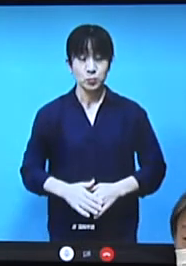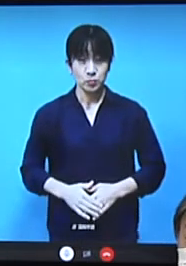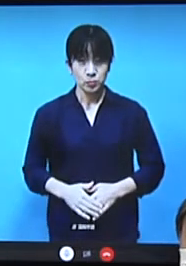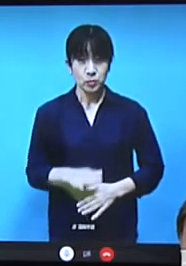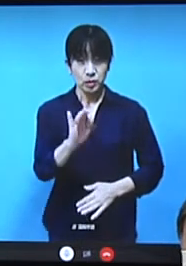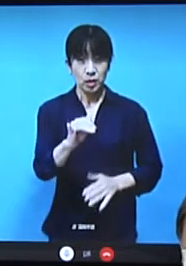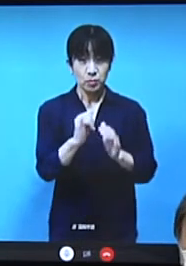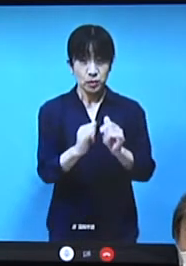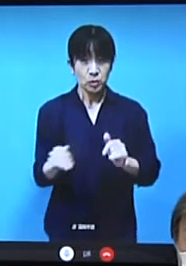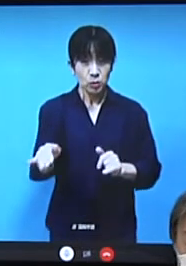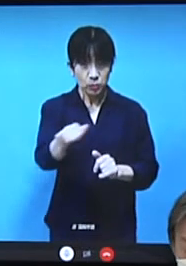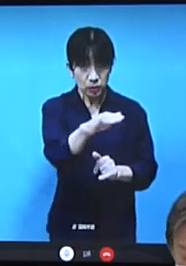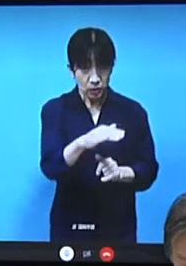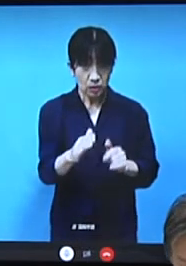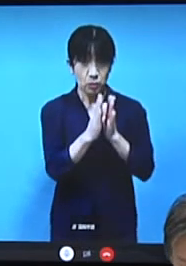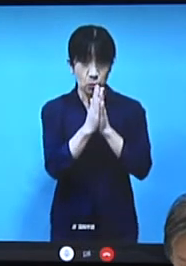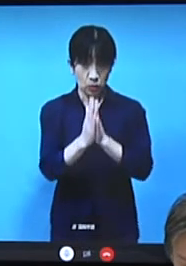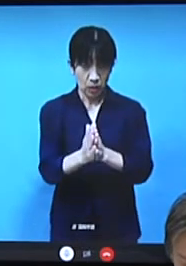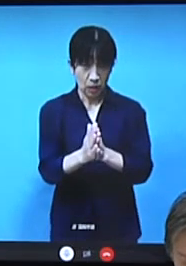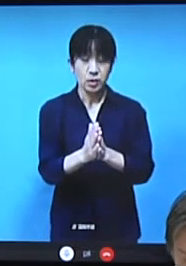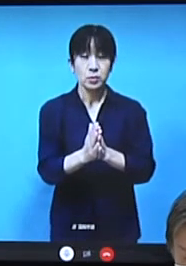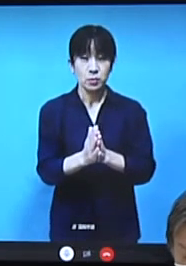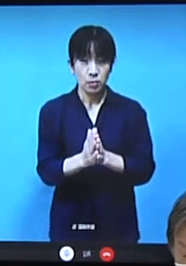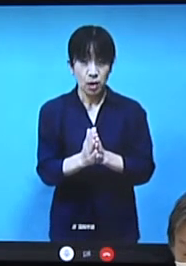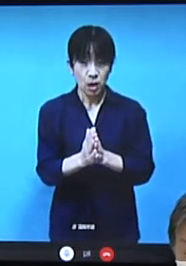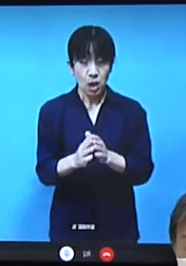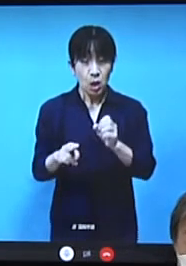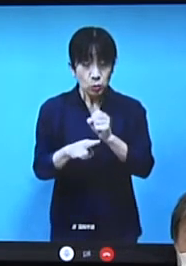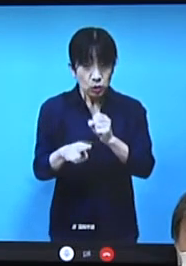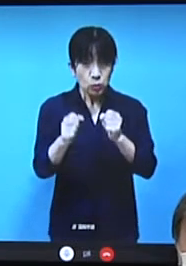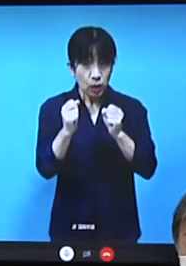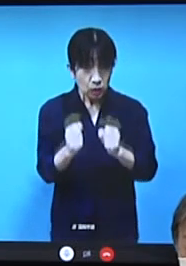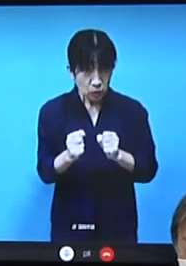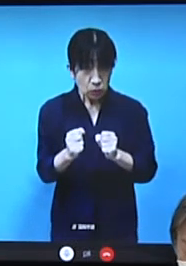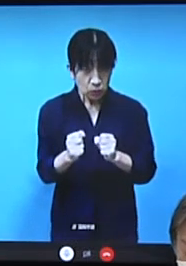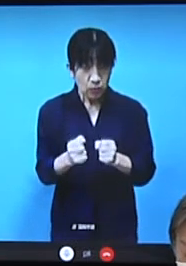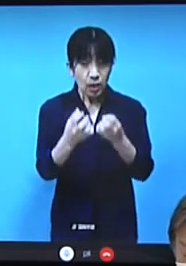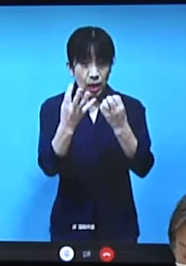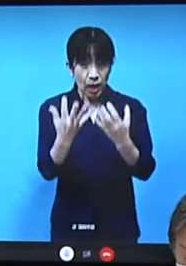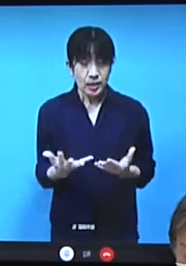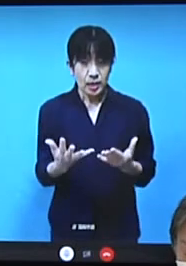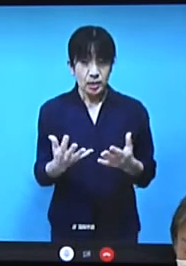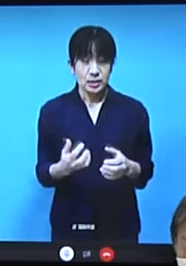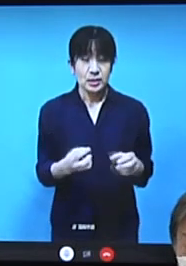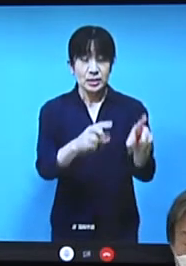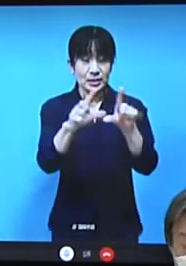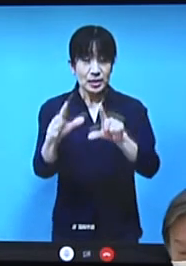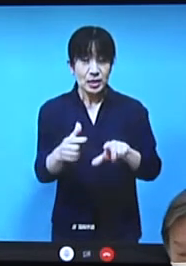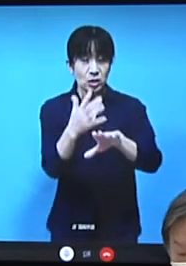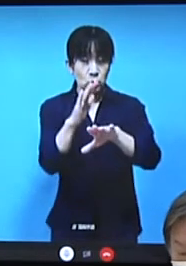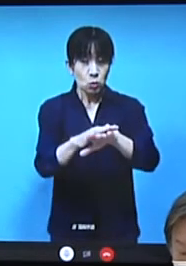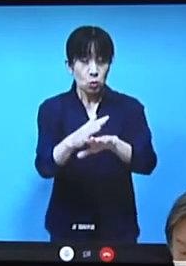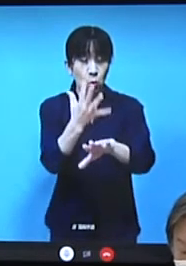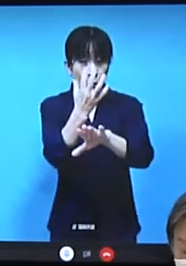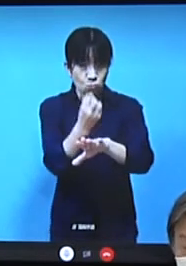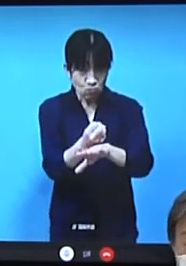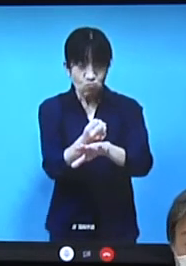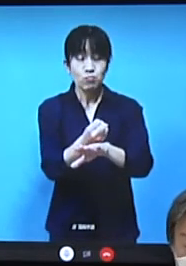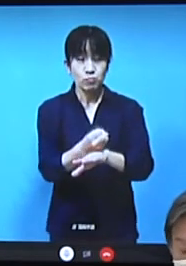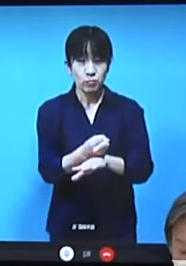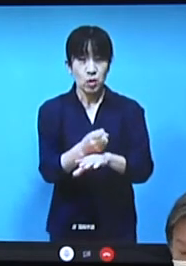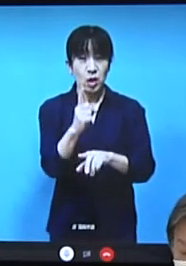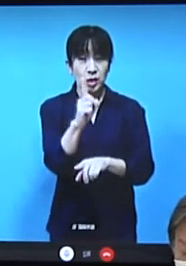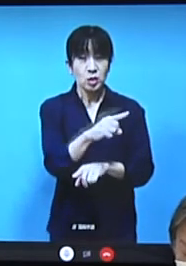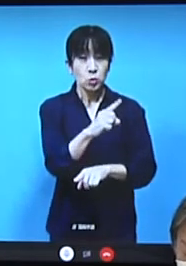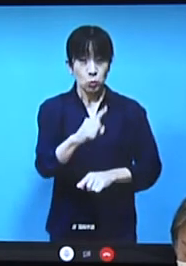イルスは身近にいるということで、新たな生活様式の定着を図っていただきたいと。人と人との距離の確保を